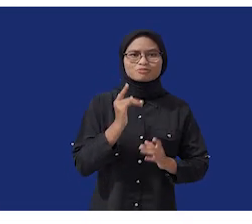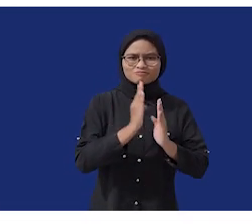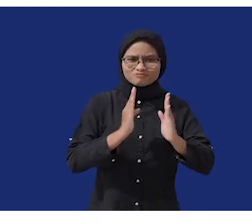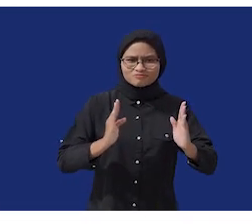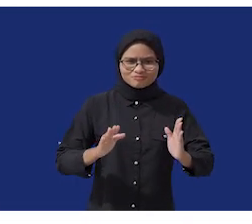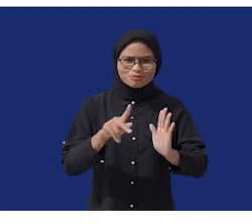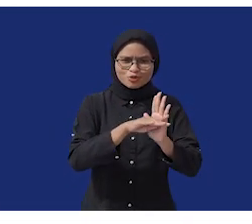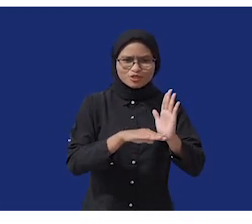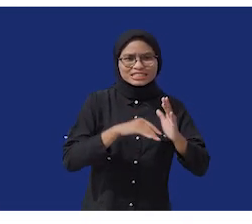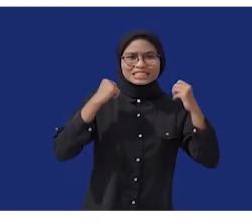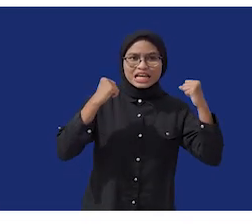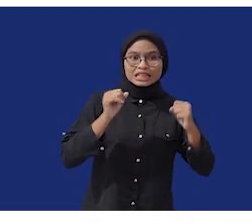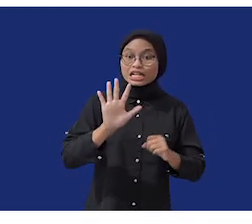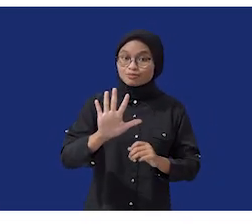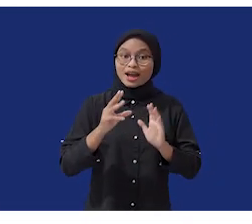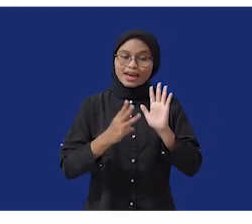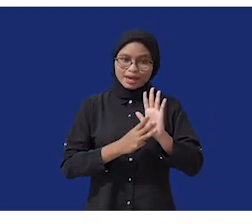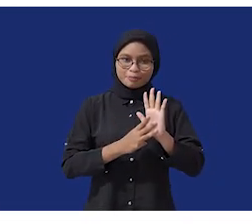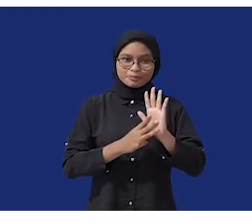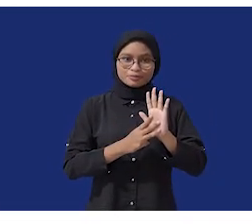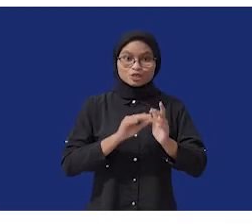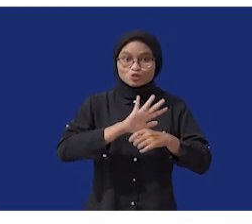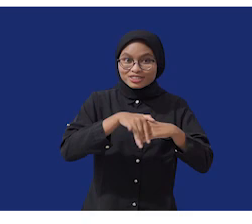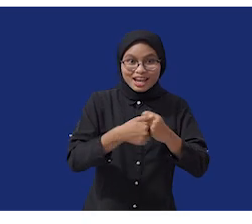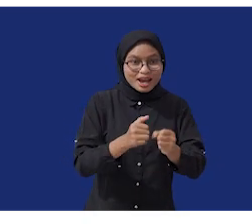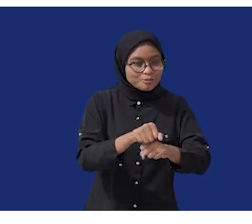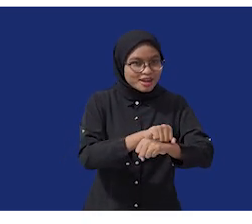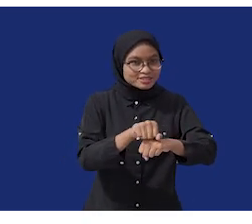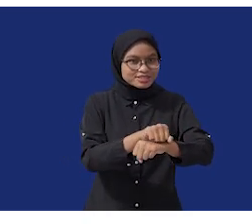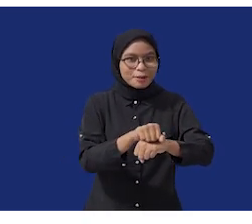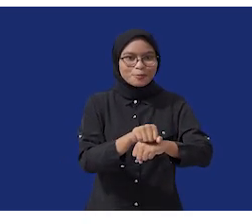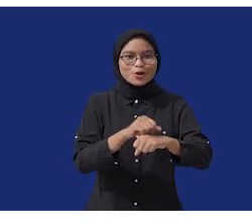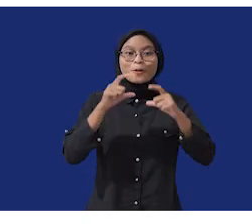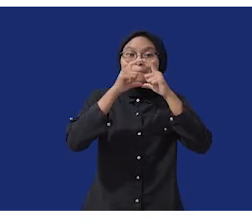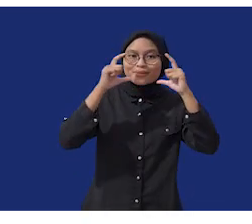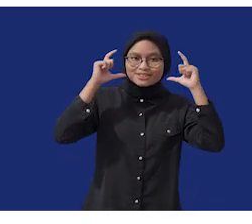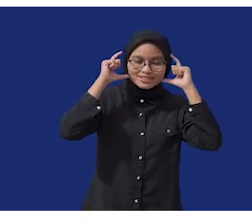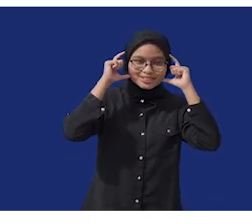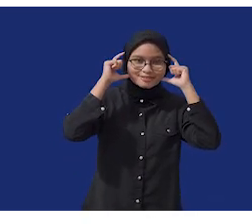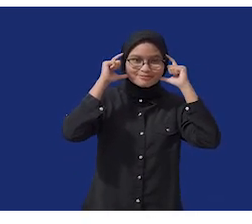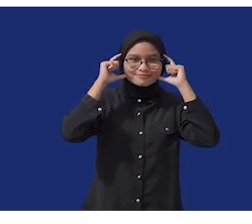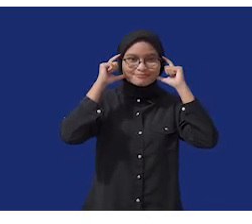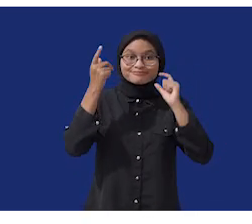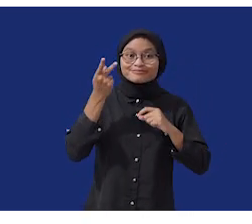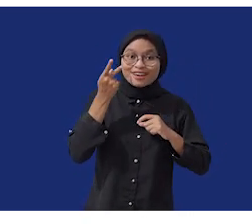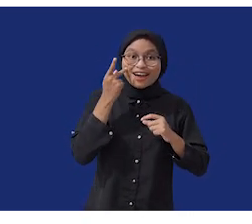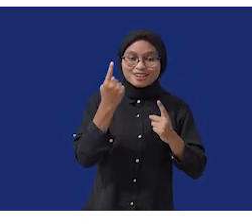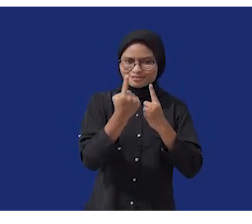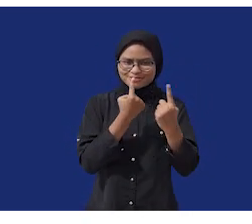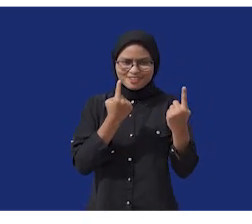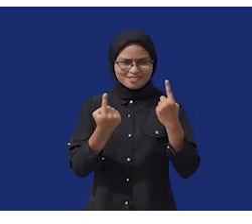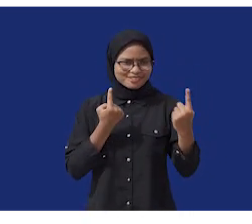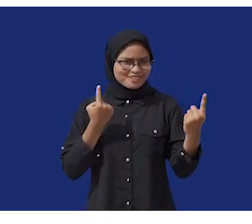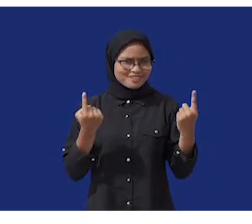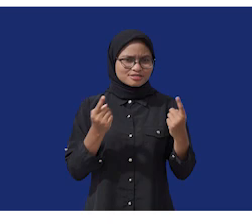Tetap disiplin protokol kesehatan dengan 5M. Mencuci tangan dengan sabun, memakai masker, menjaga